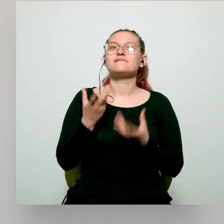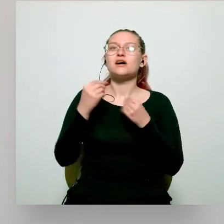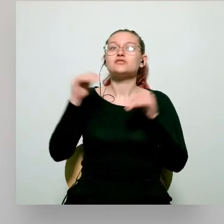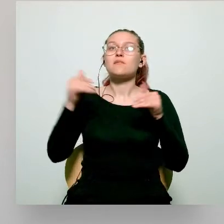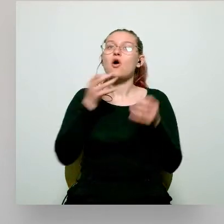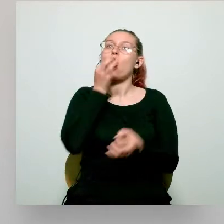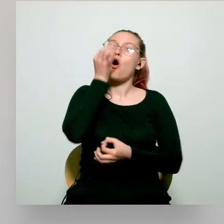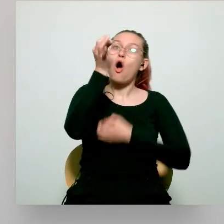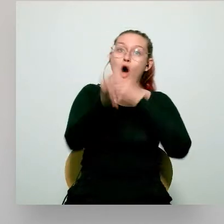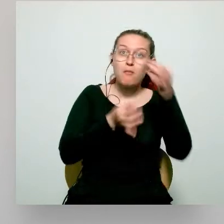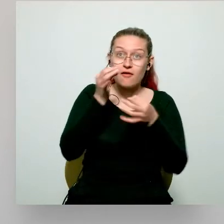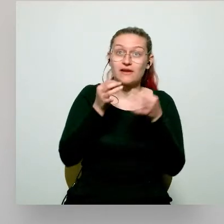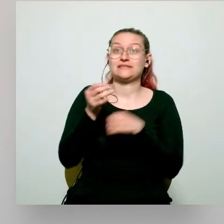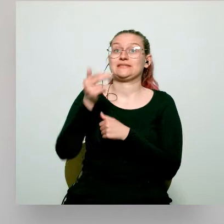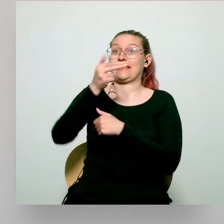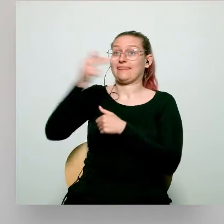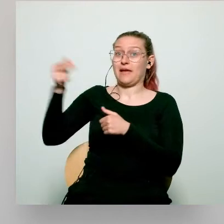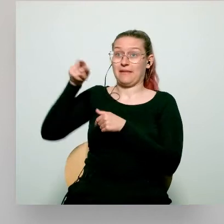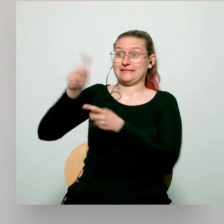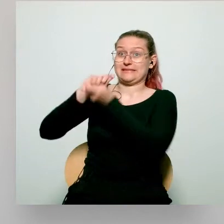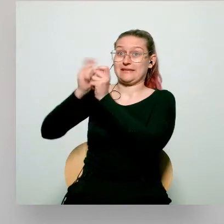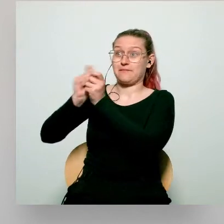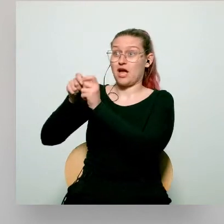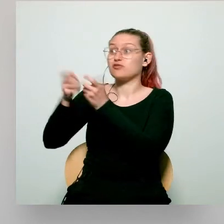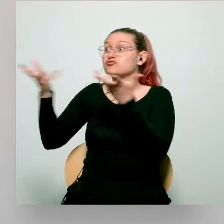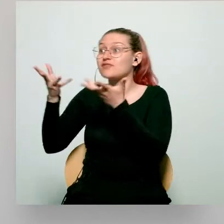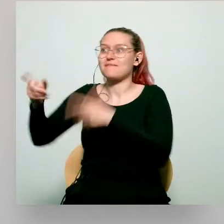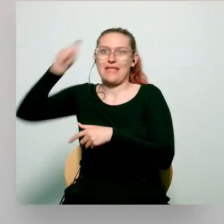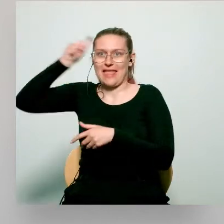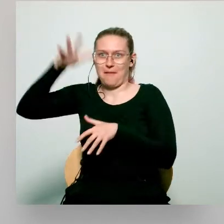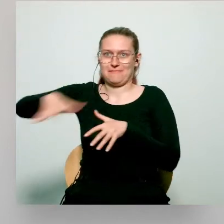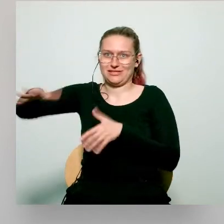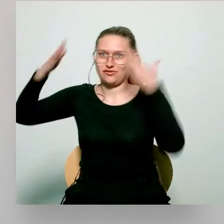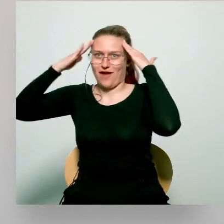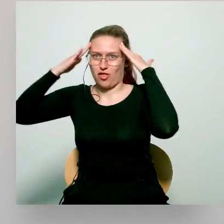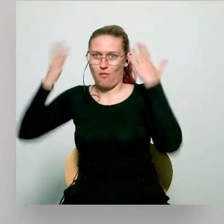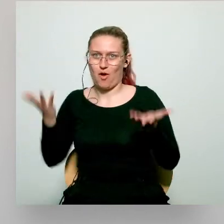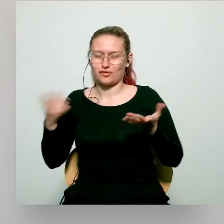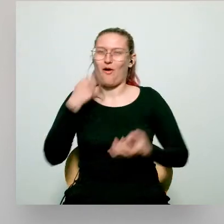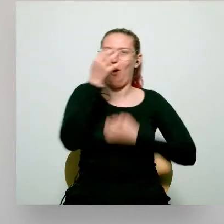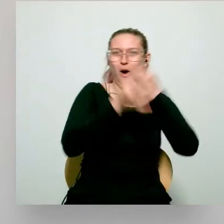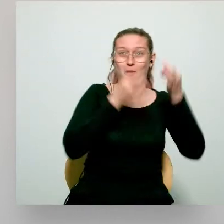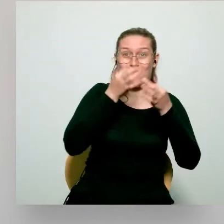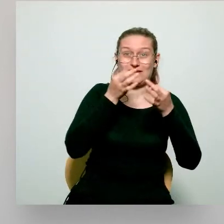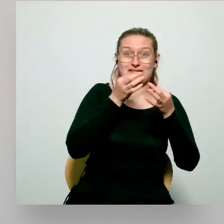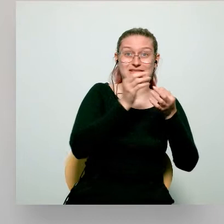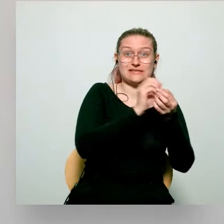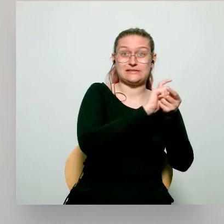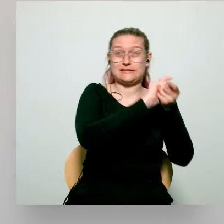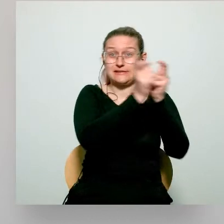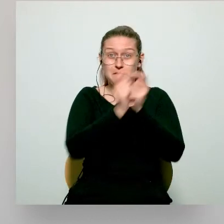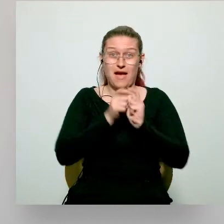w świadomości Niemców, niż opowiadać w tej chwili o zmianach, które następują w